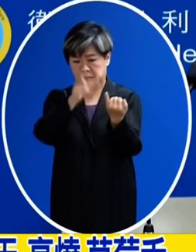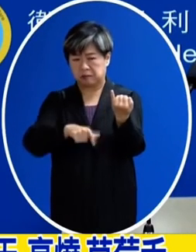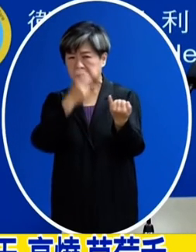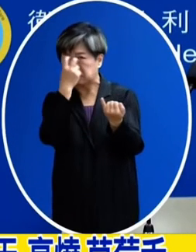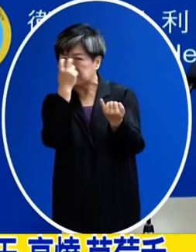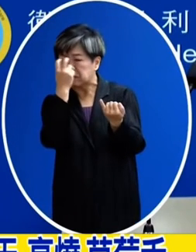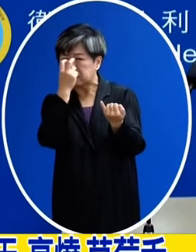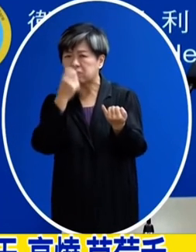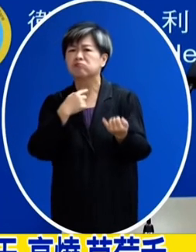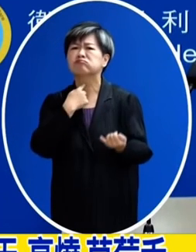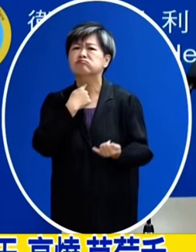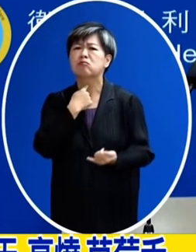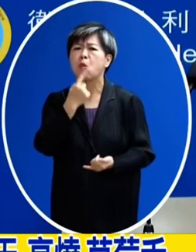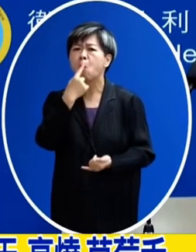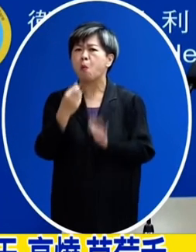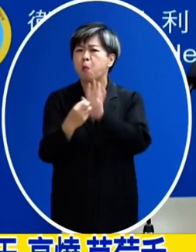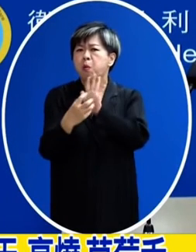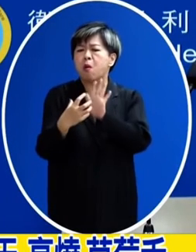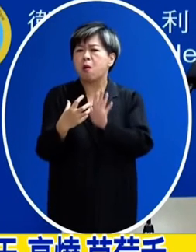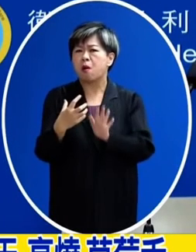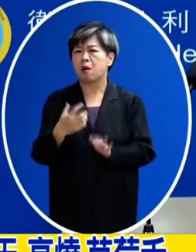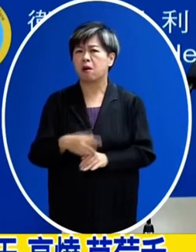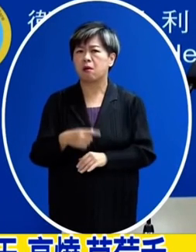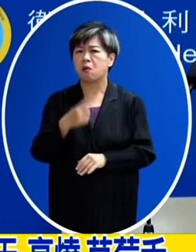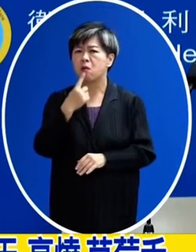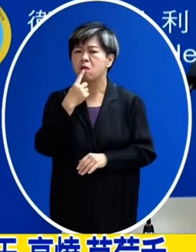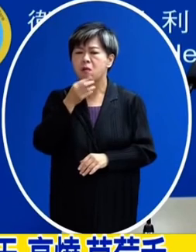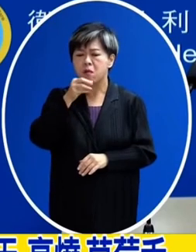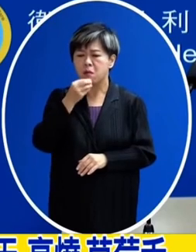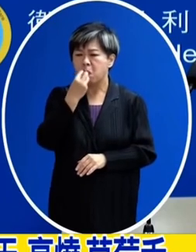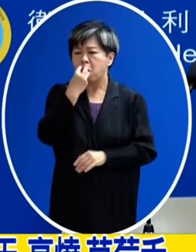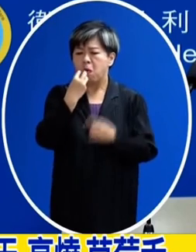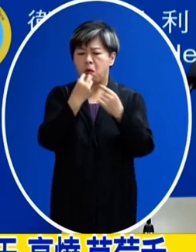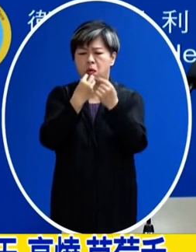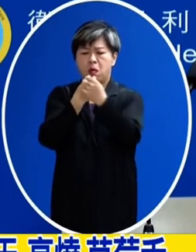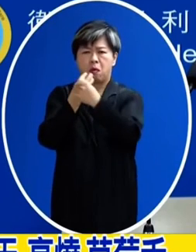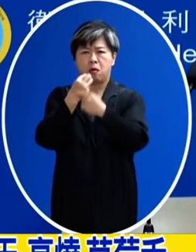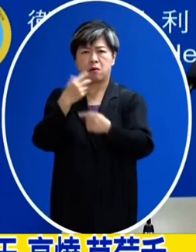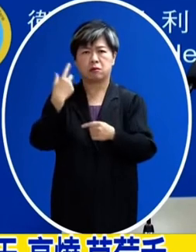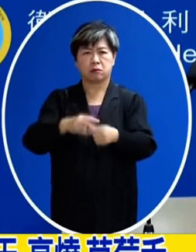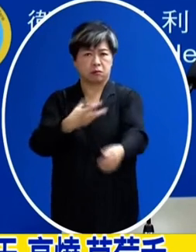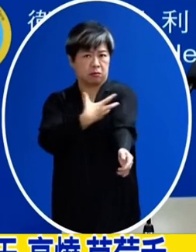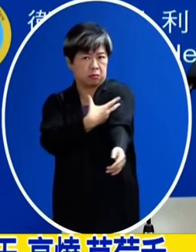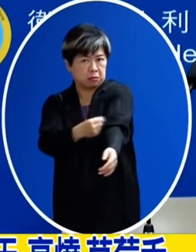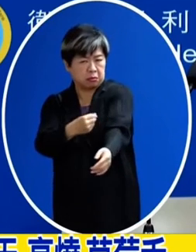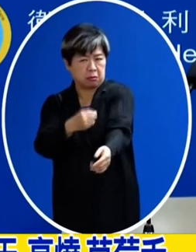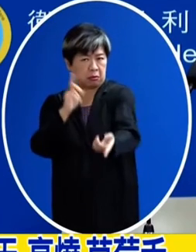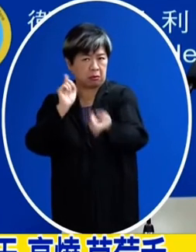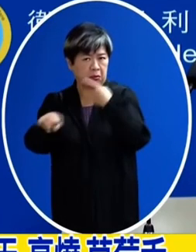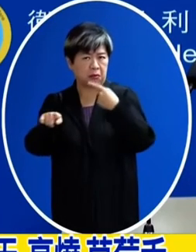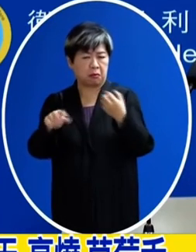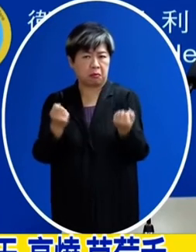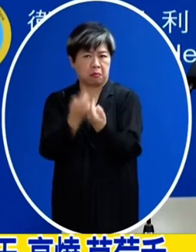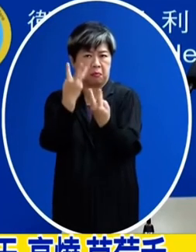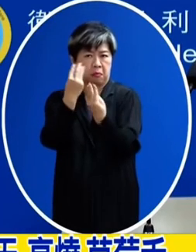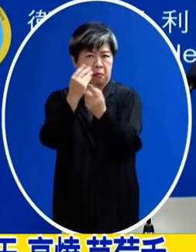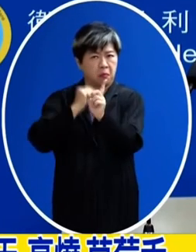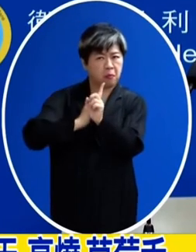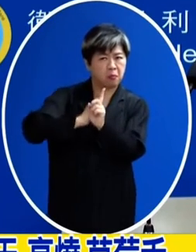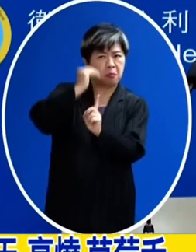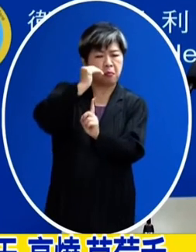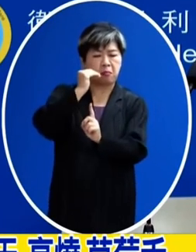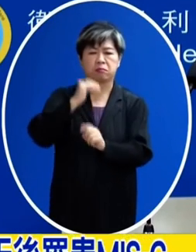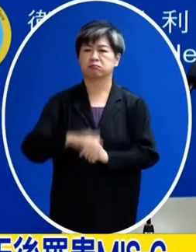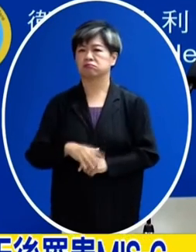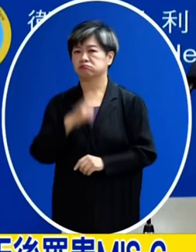有喉咙红肿、草莓舌，抽血有凝血功能异常跟发炎指数升高，所以医师怀疑